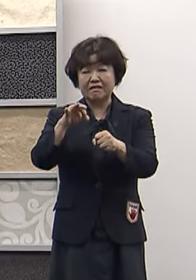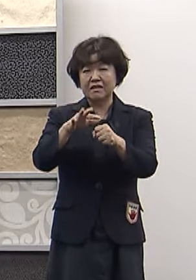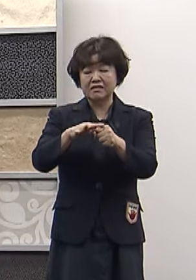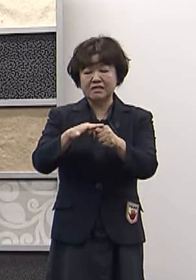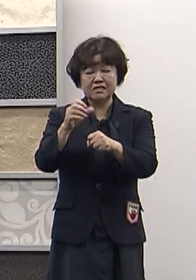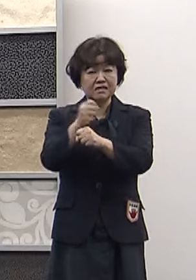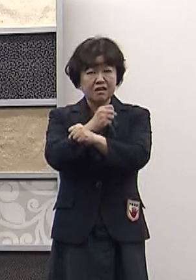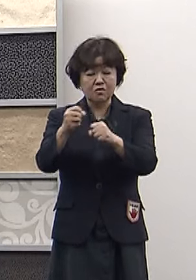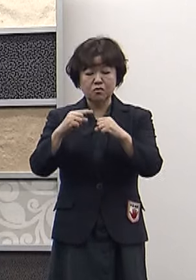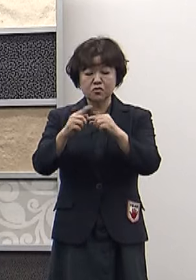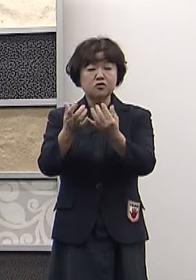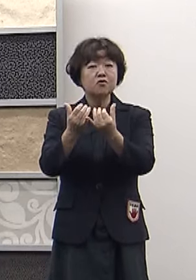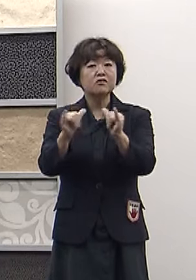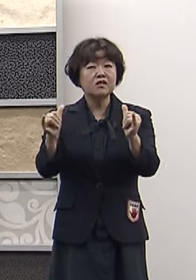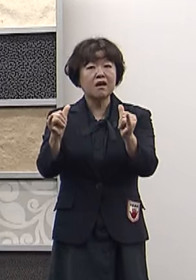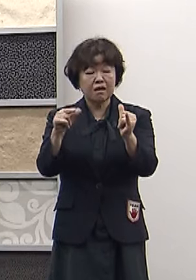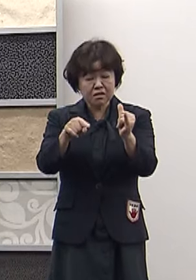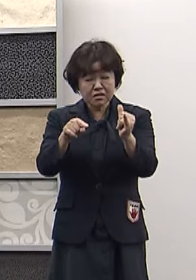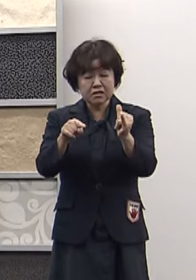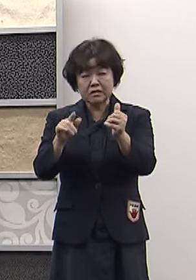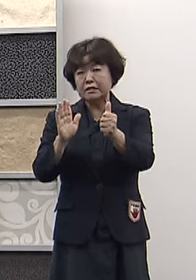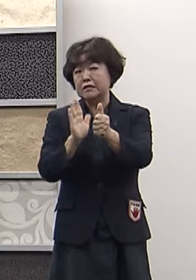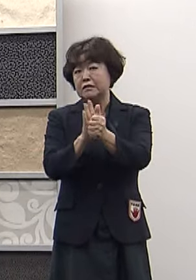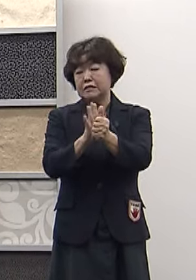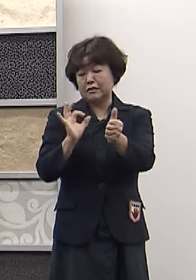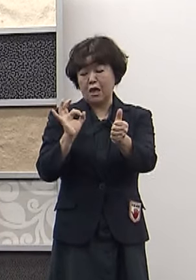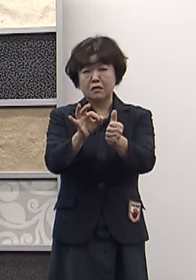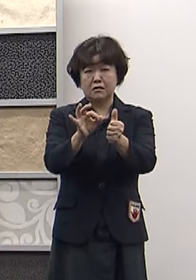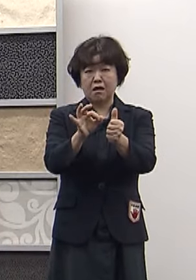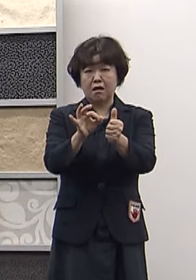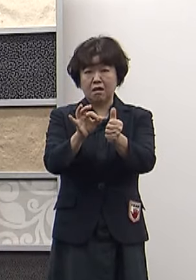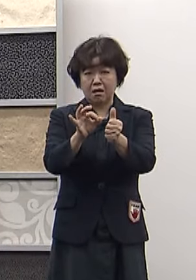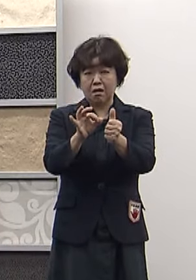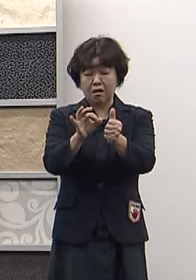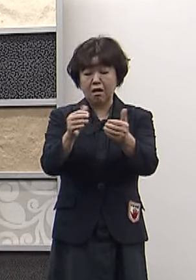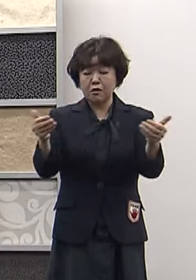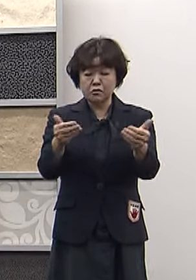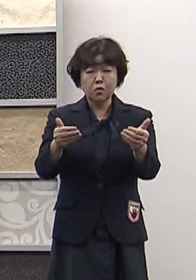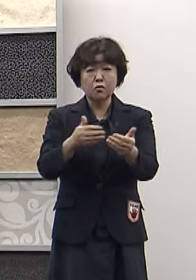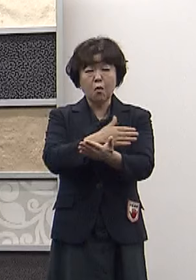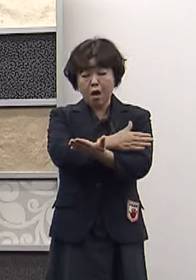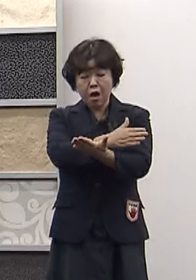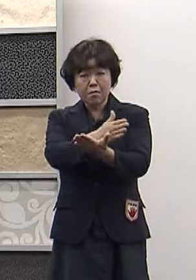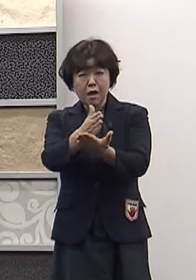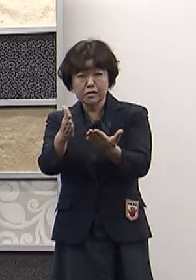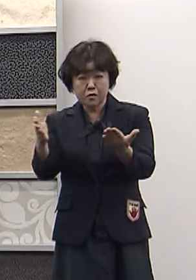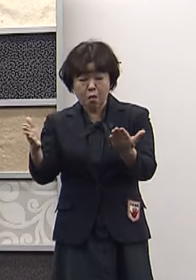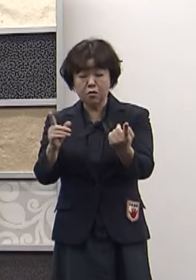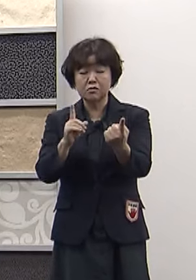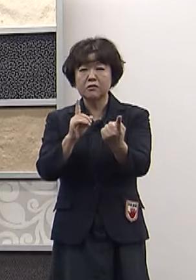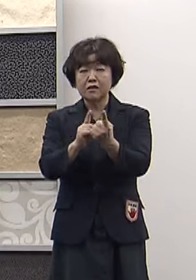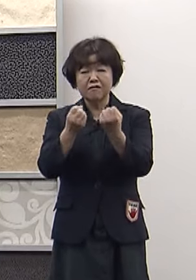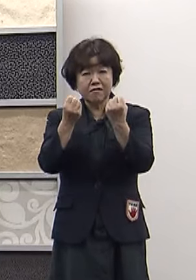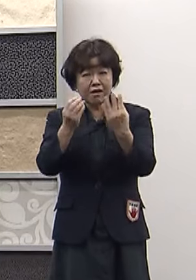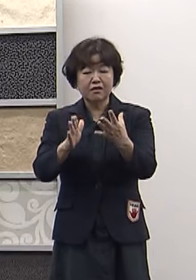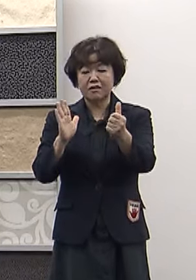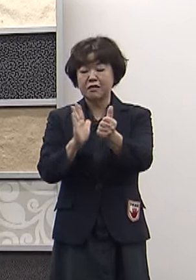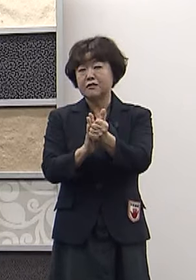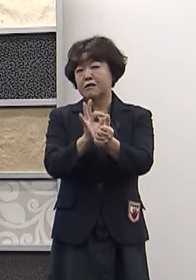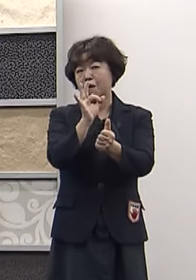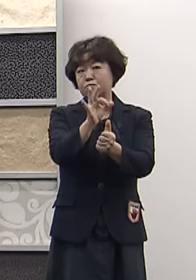対象に奨学金の返済を支援してまいりましたが、この度幅広い業種を対象とした新たな支援制度を構築